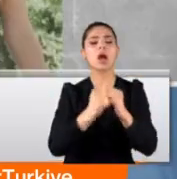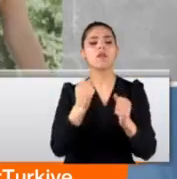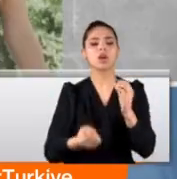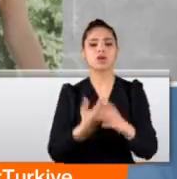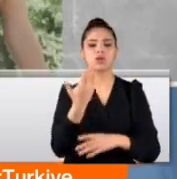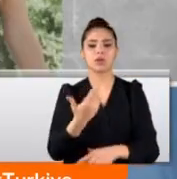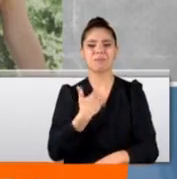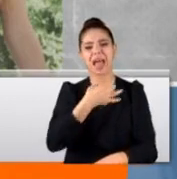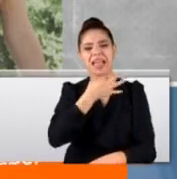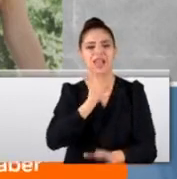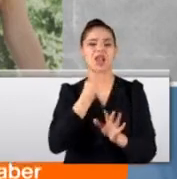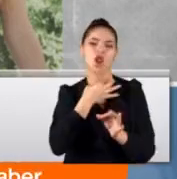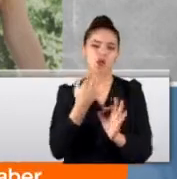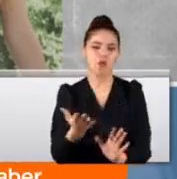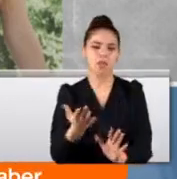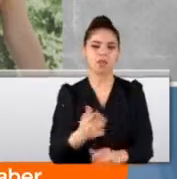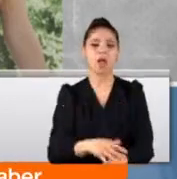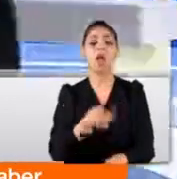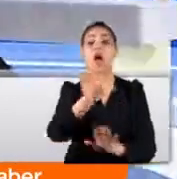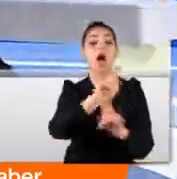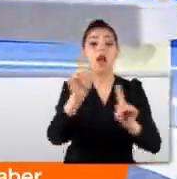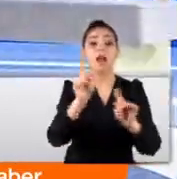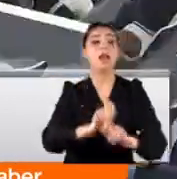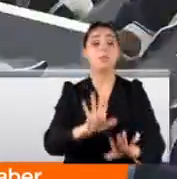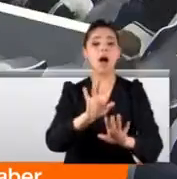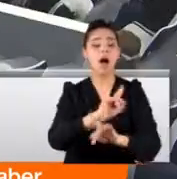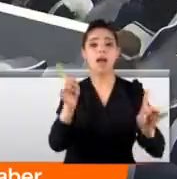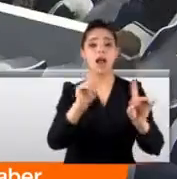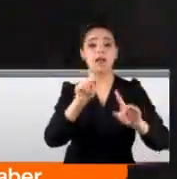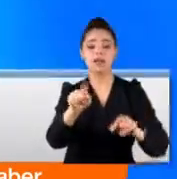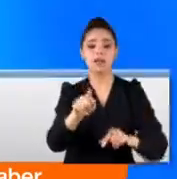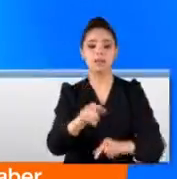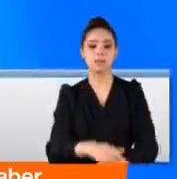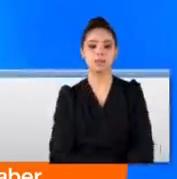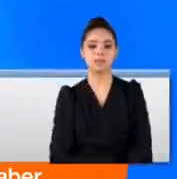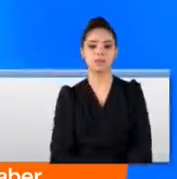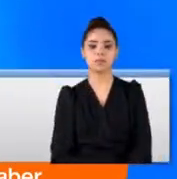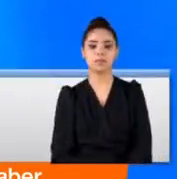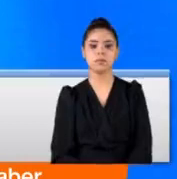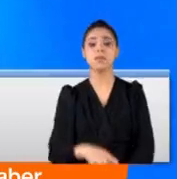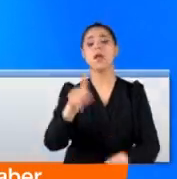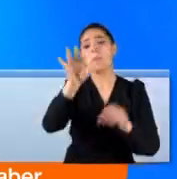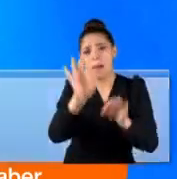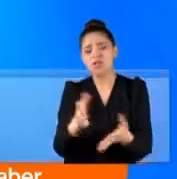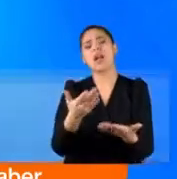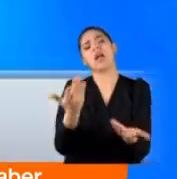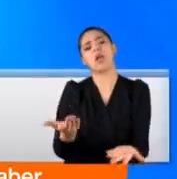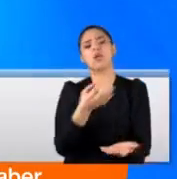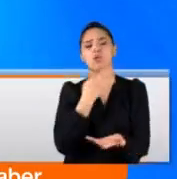Ben bir izin alabilir miyim? Aa, sen hayır, ne hayır, biçim? Hayır. Konuşuyor lan sen. Aa, daha en baştan aşk olsun